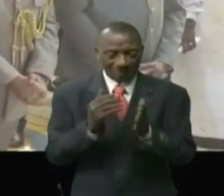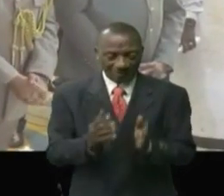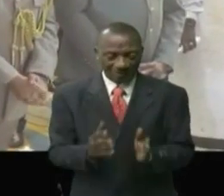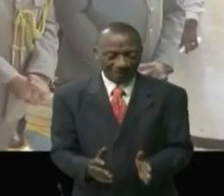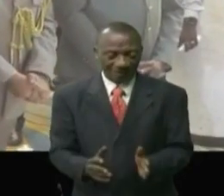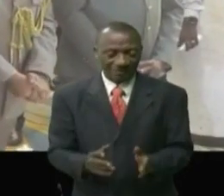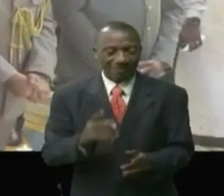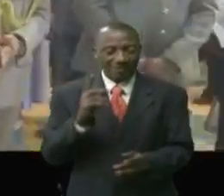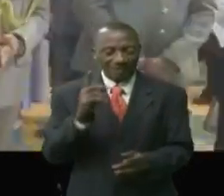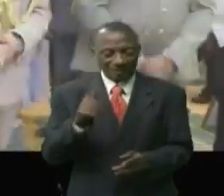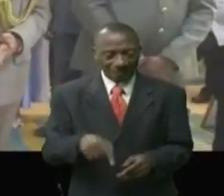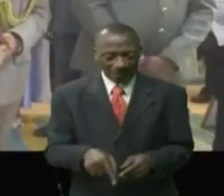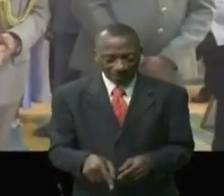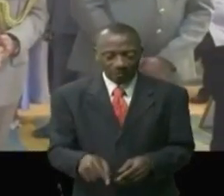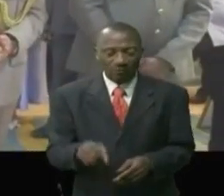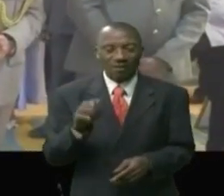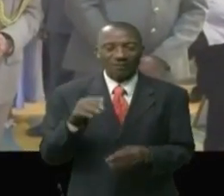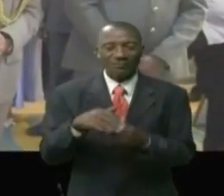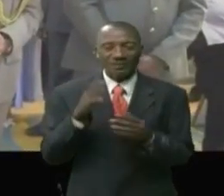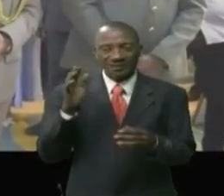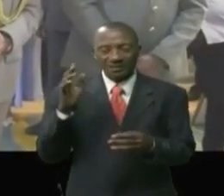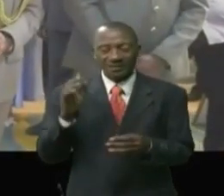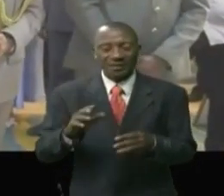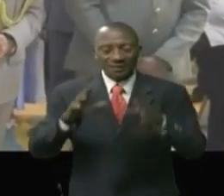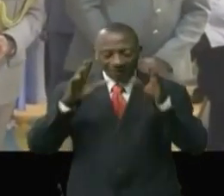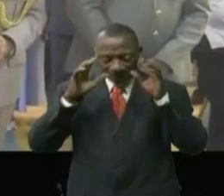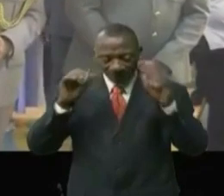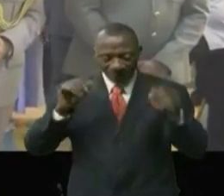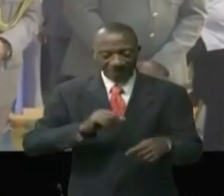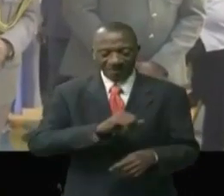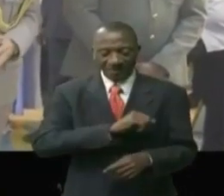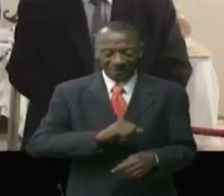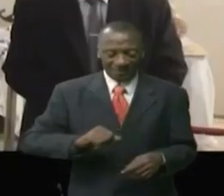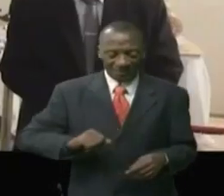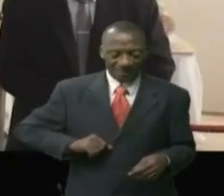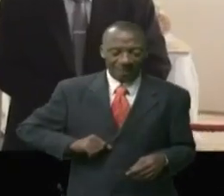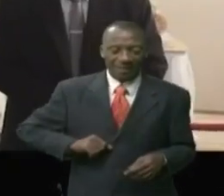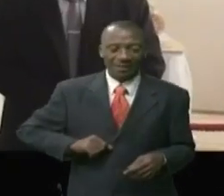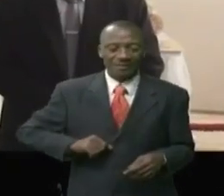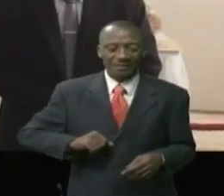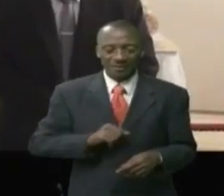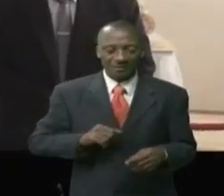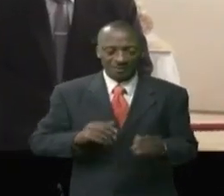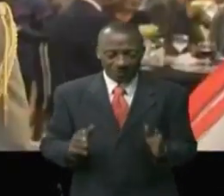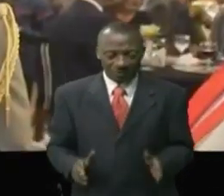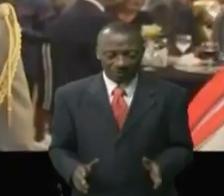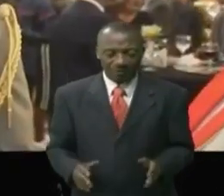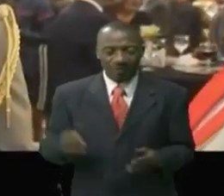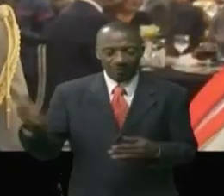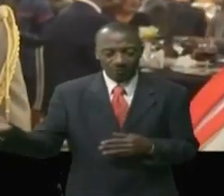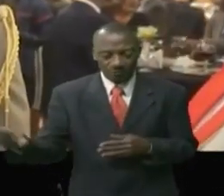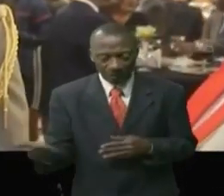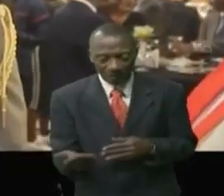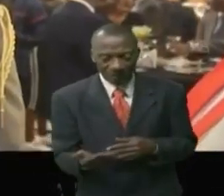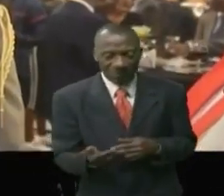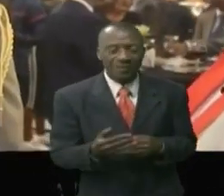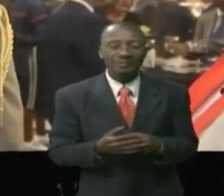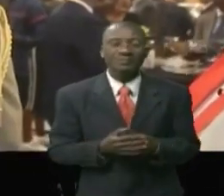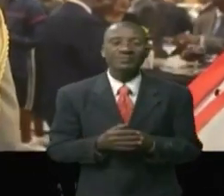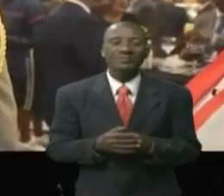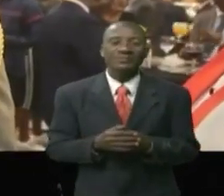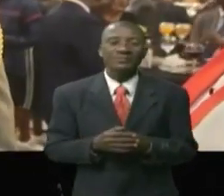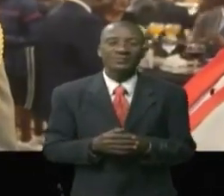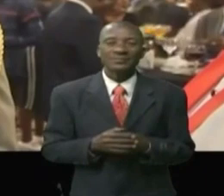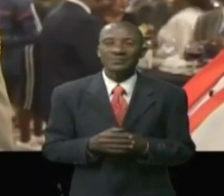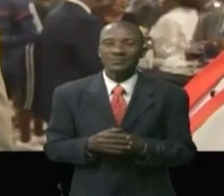el meked du président du Sénat le professeur modeste B lukbo et du secrétaire général à la défense de la RDC